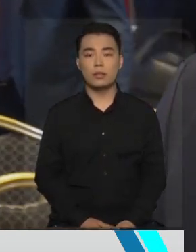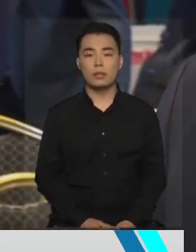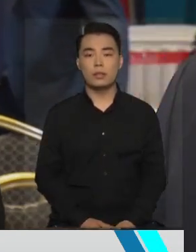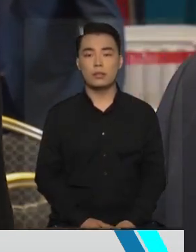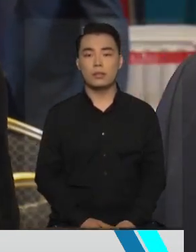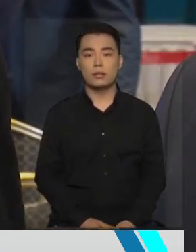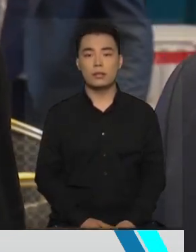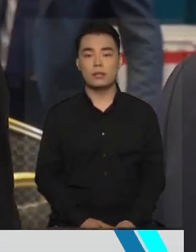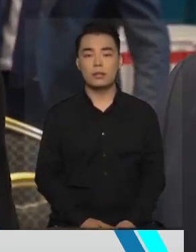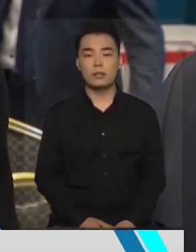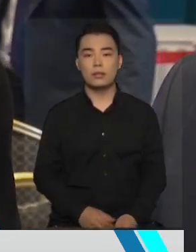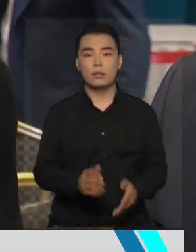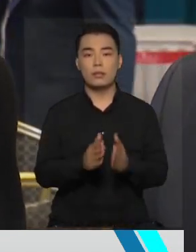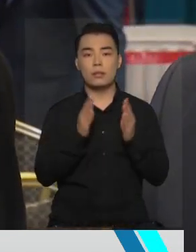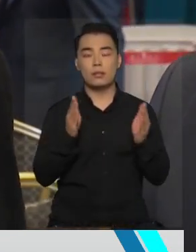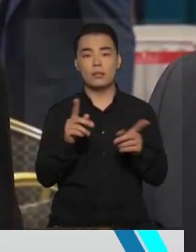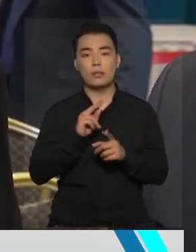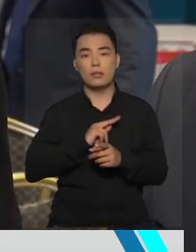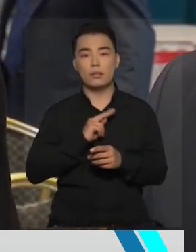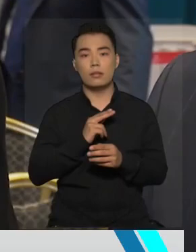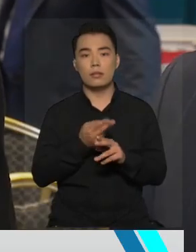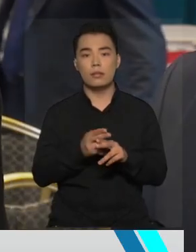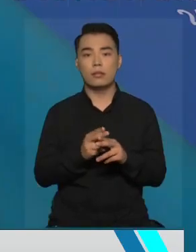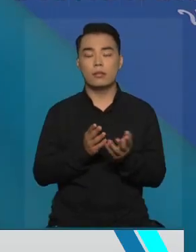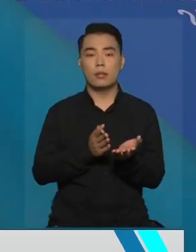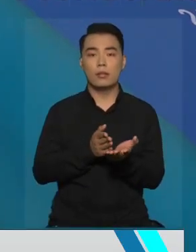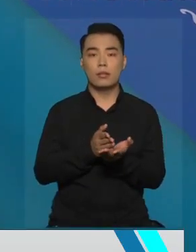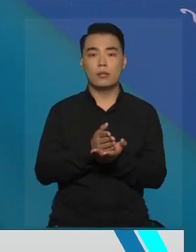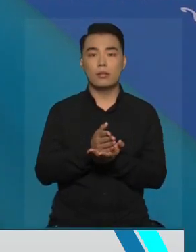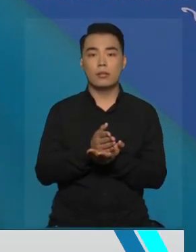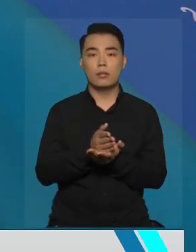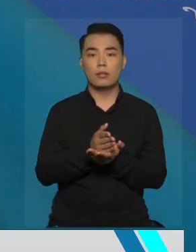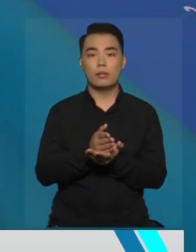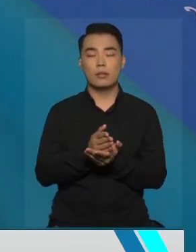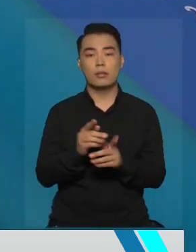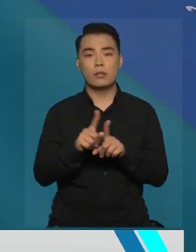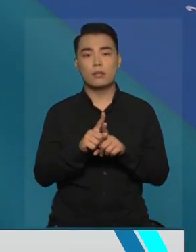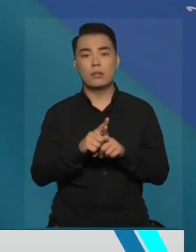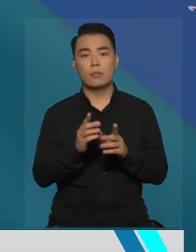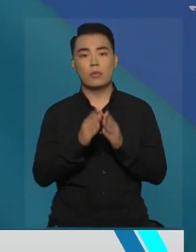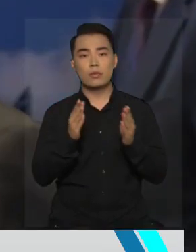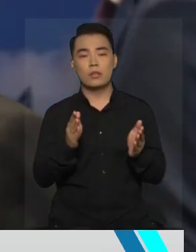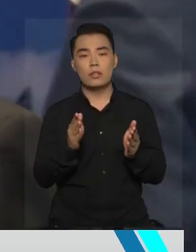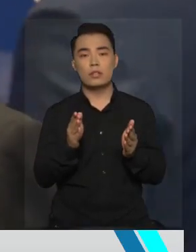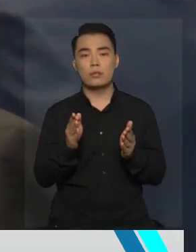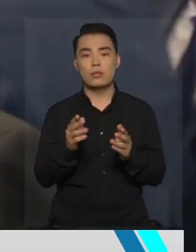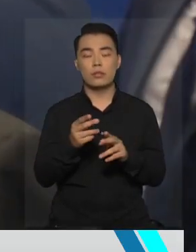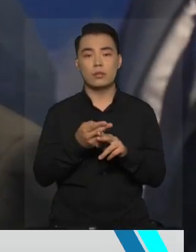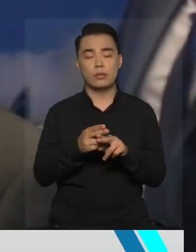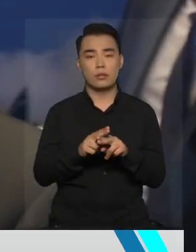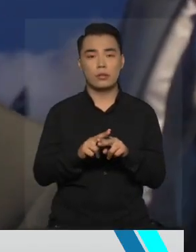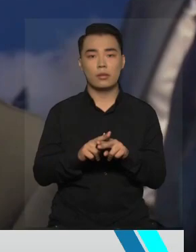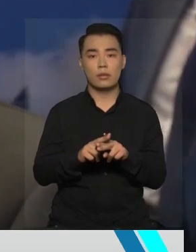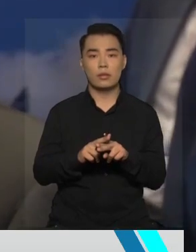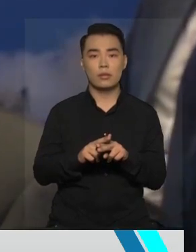проверять места, где будет возможно это сделать. У нас сейчас 4 места, о которых